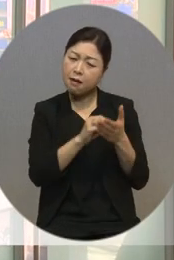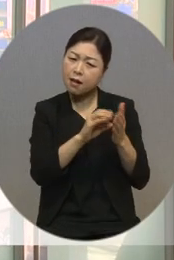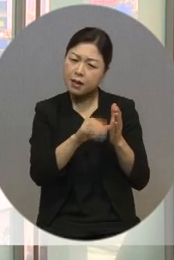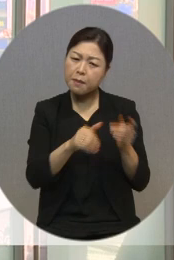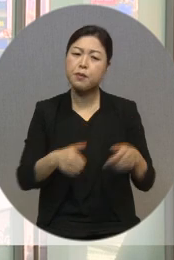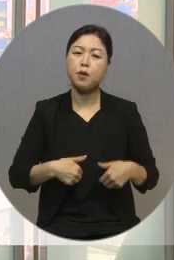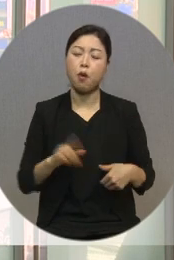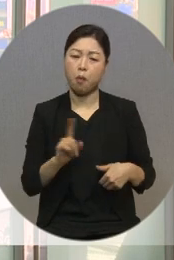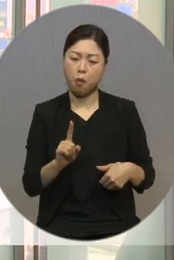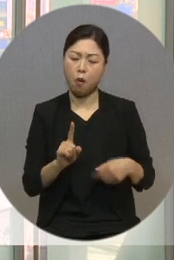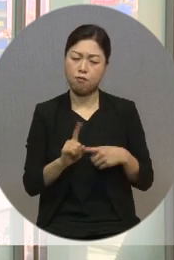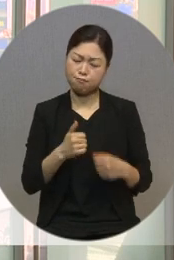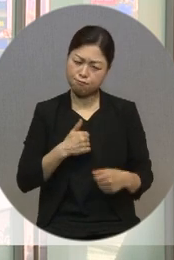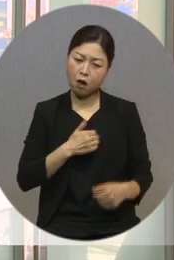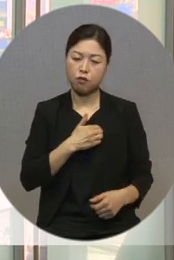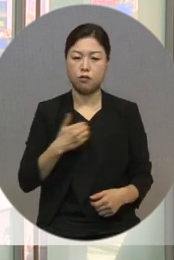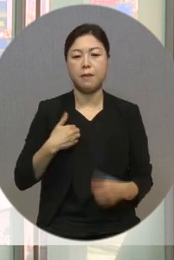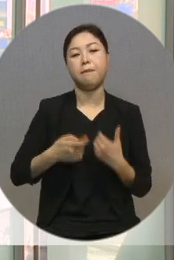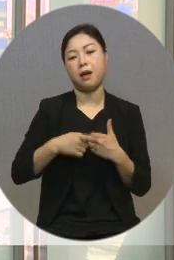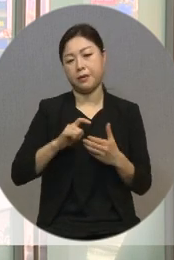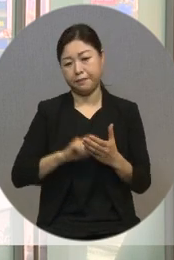생각합니다. 충분한